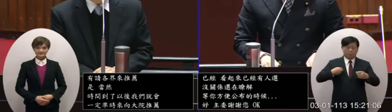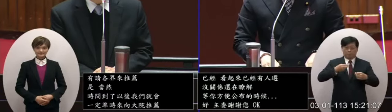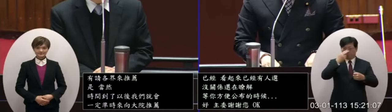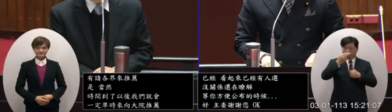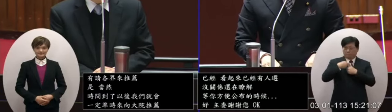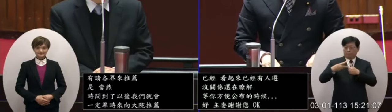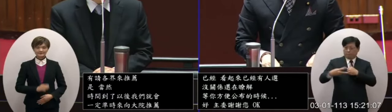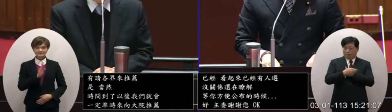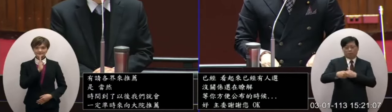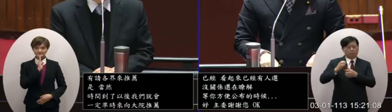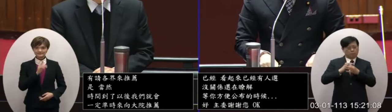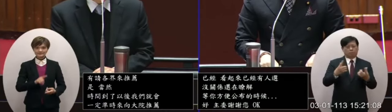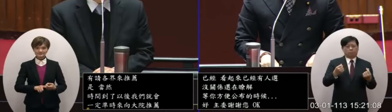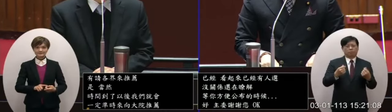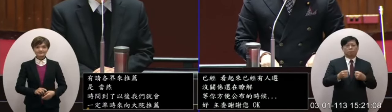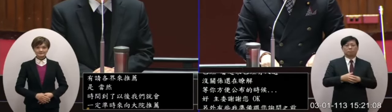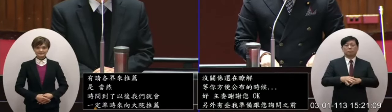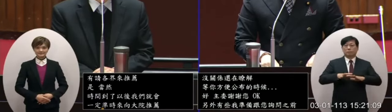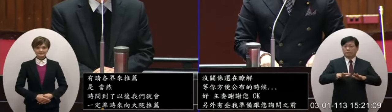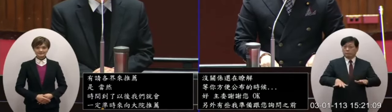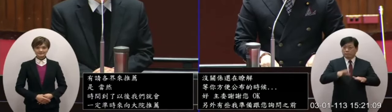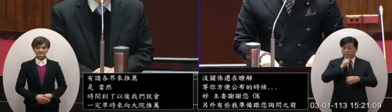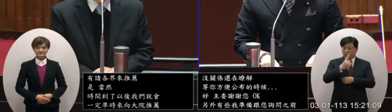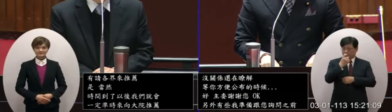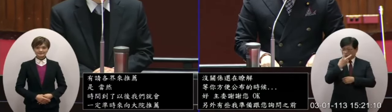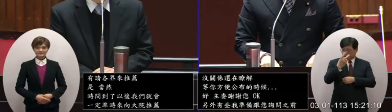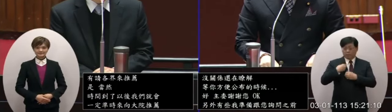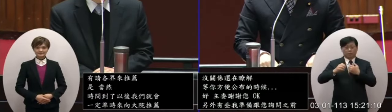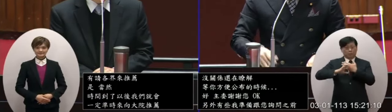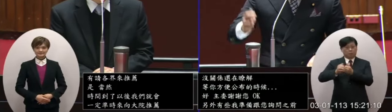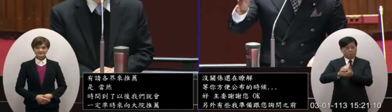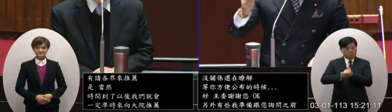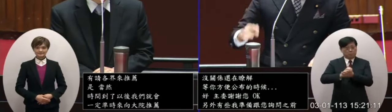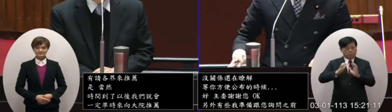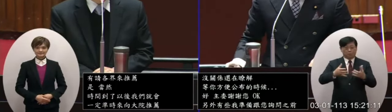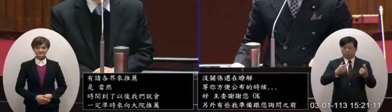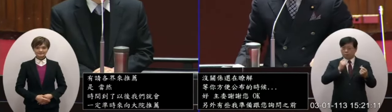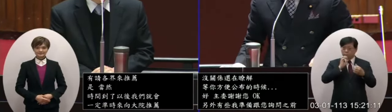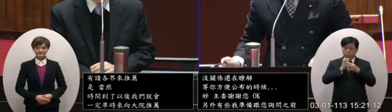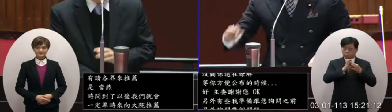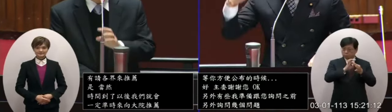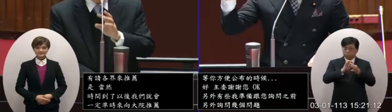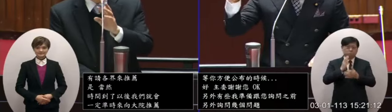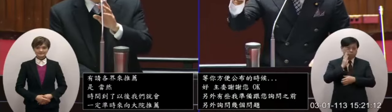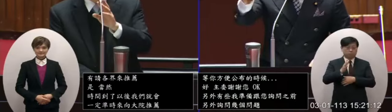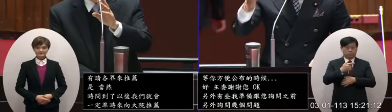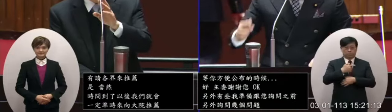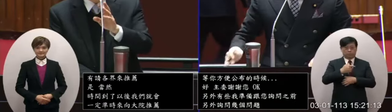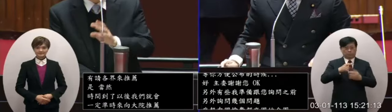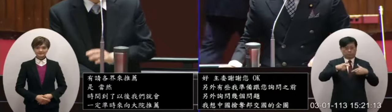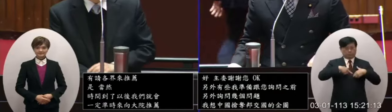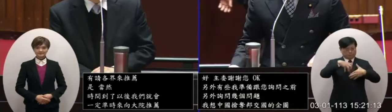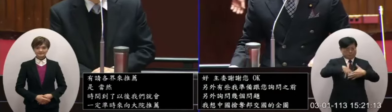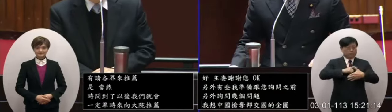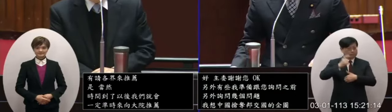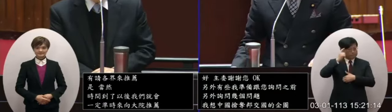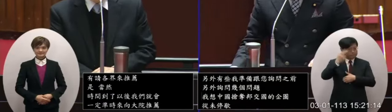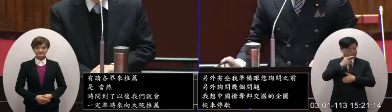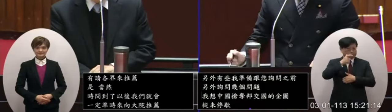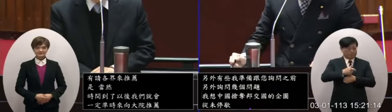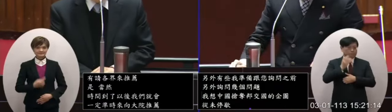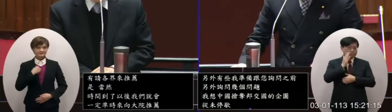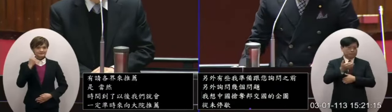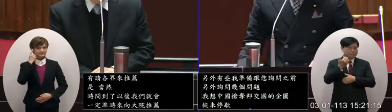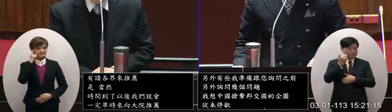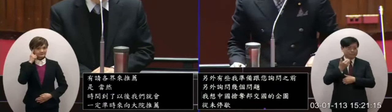歇。 对。 那院长，我想现在12个邦交国关系是否都稳固？最稳固的，你心中可不可以跟我们分享一下？ 我